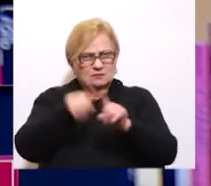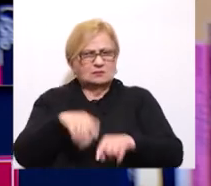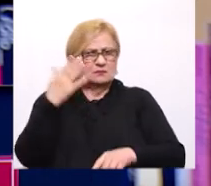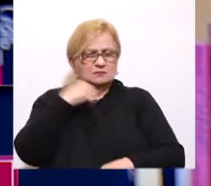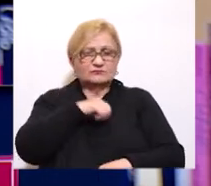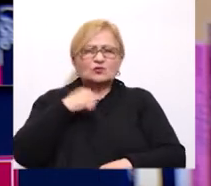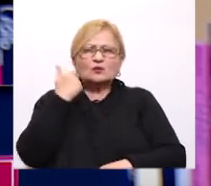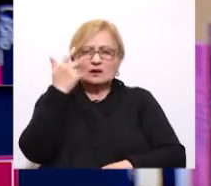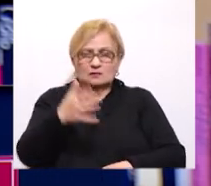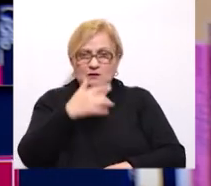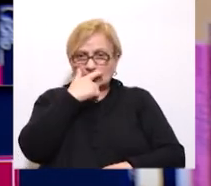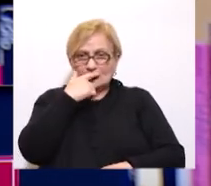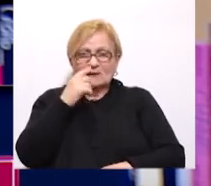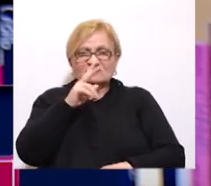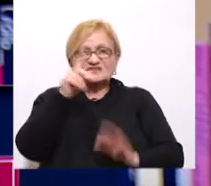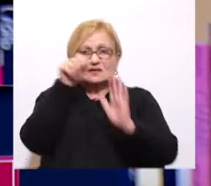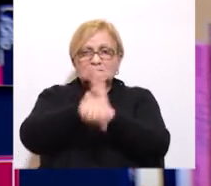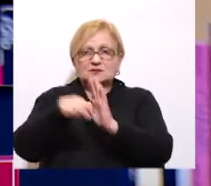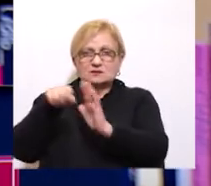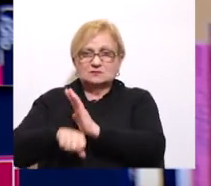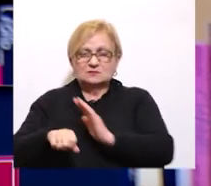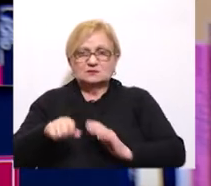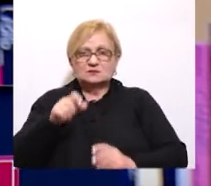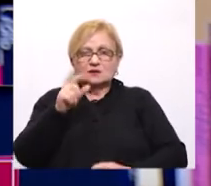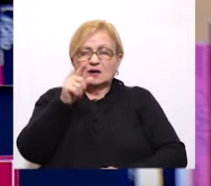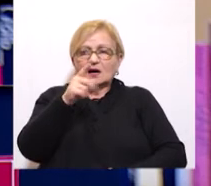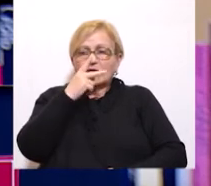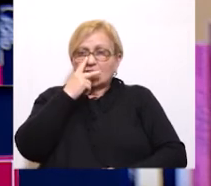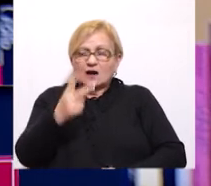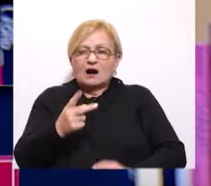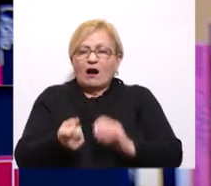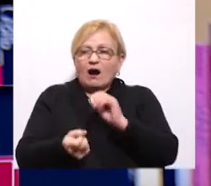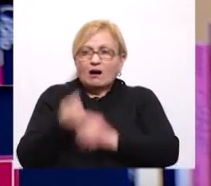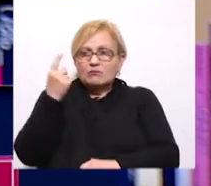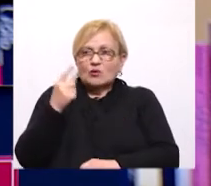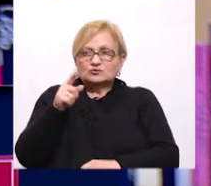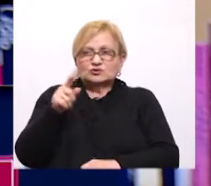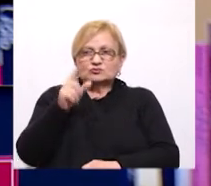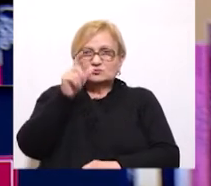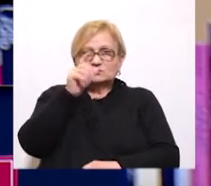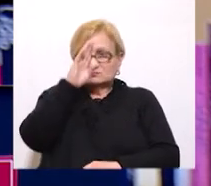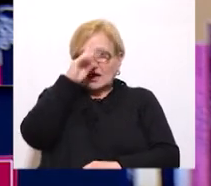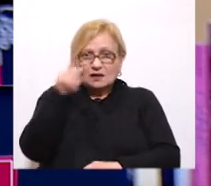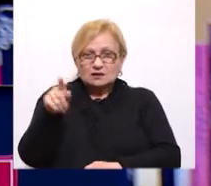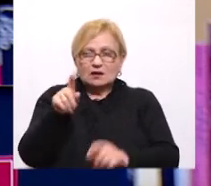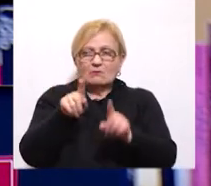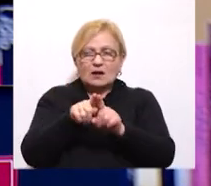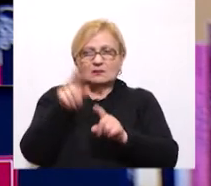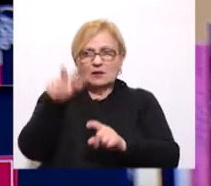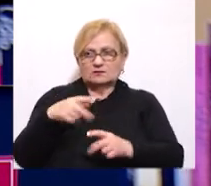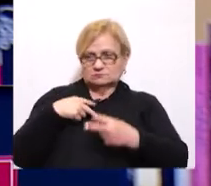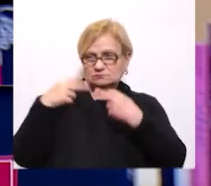მისდევდა. ის თავის მოსისხლე მტერში ადამიანურ დიდ ღირსებას აღმოაჩენს, მაგრამ მას